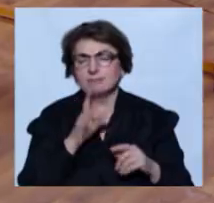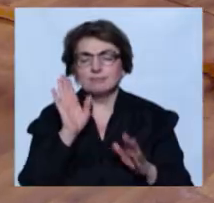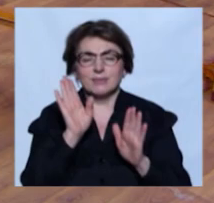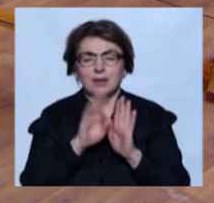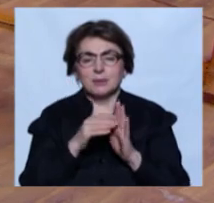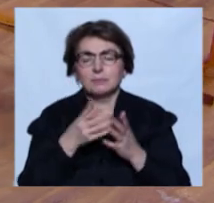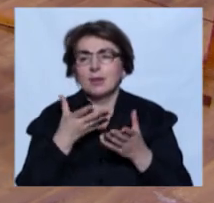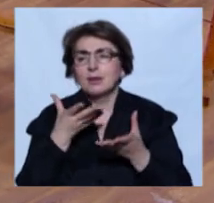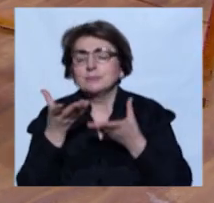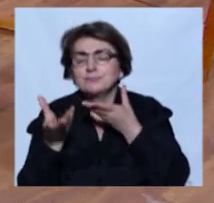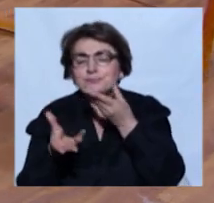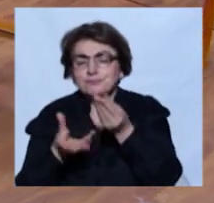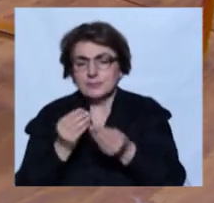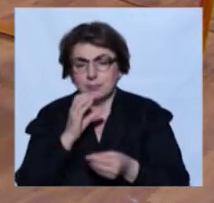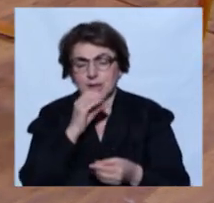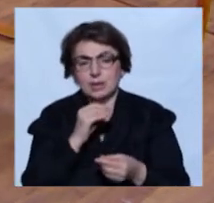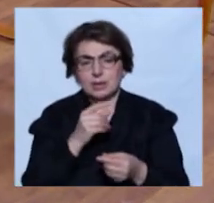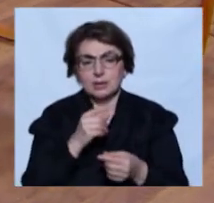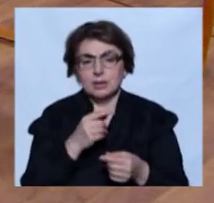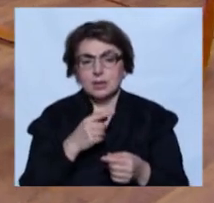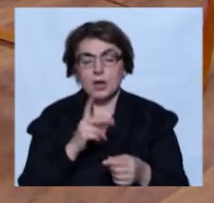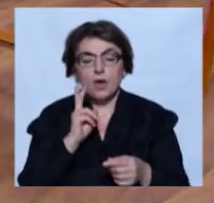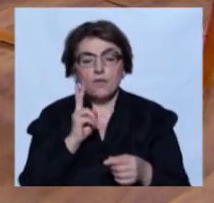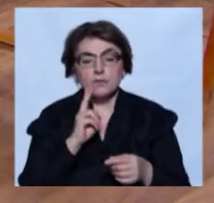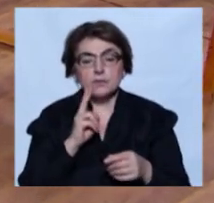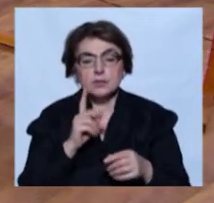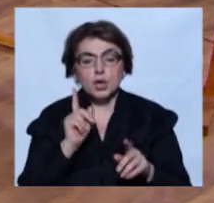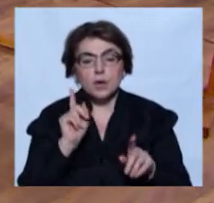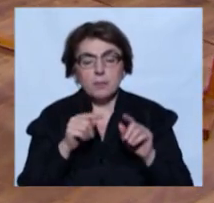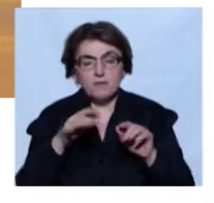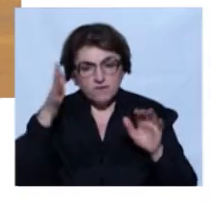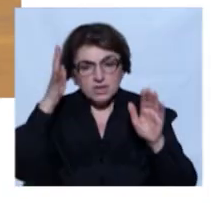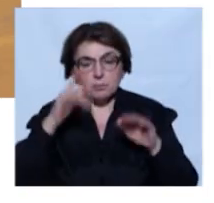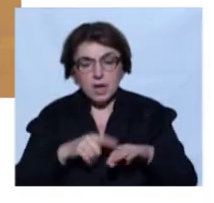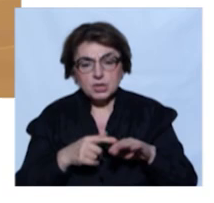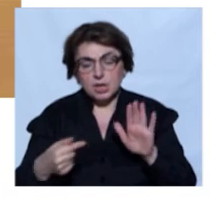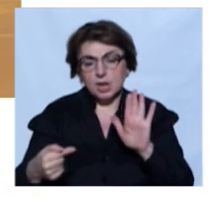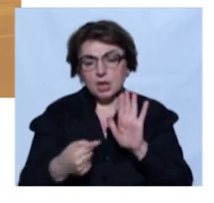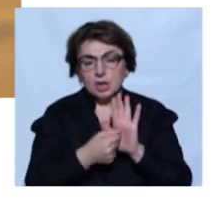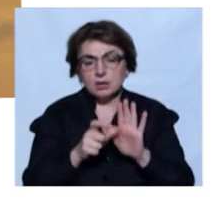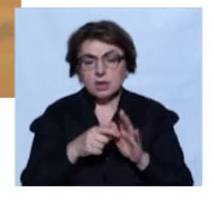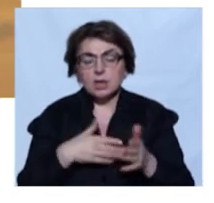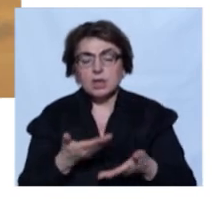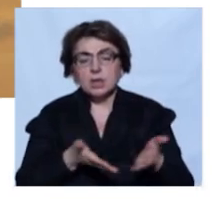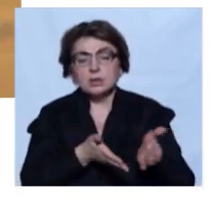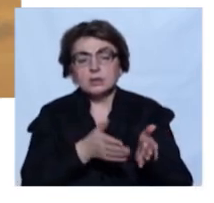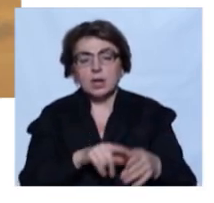მიამიტს, მიმნდობს ნიშნავს. ვის ფეხში ეკალი შეერჭო და გზა კოჭლობით